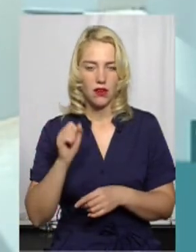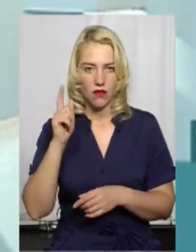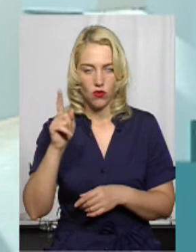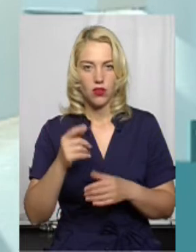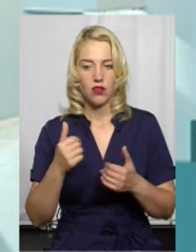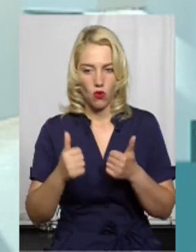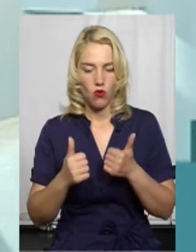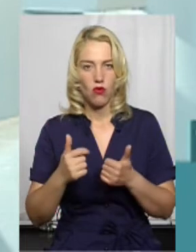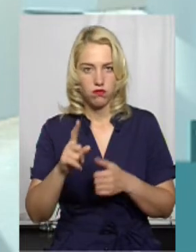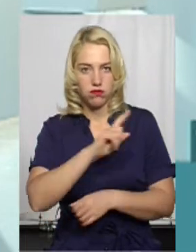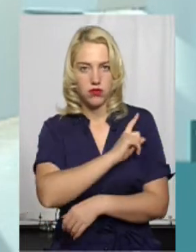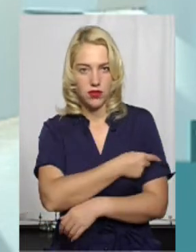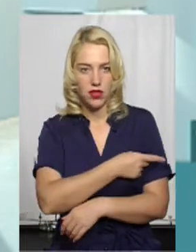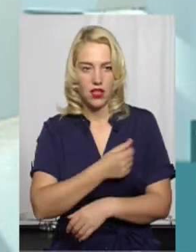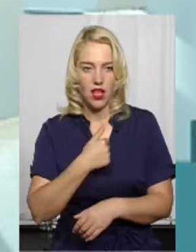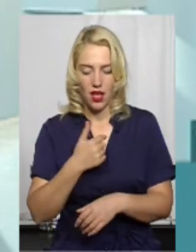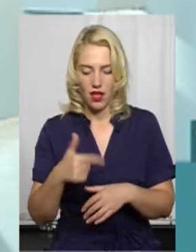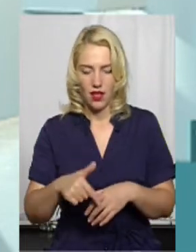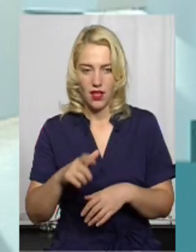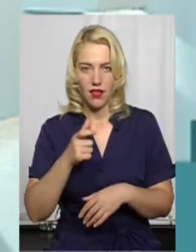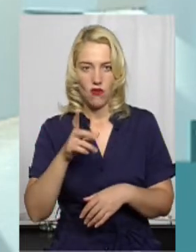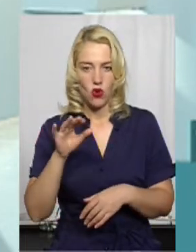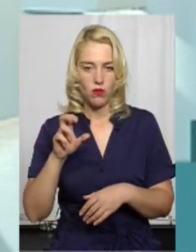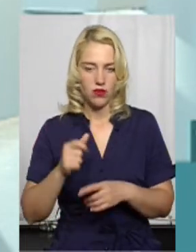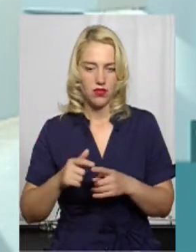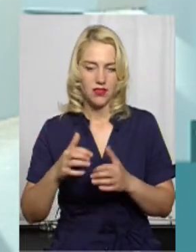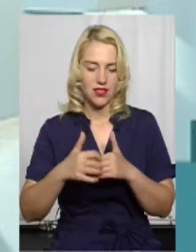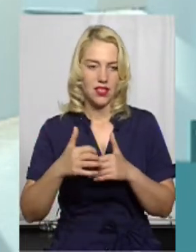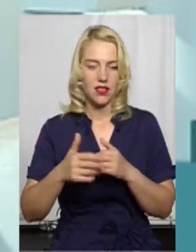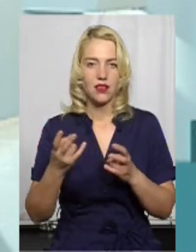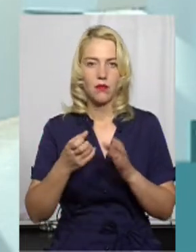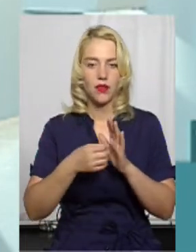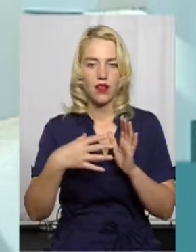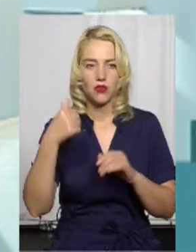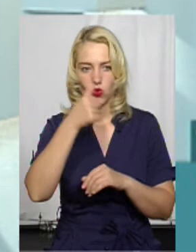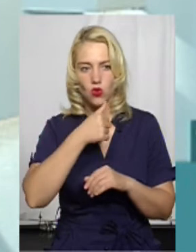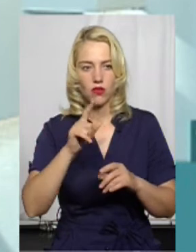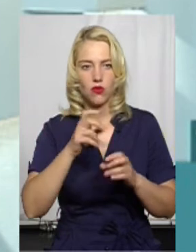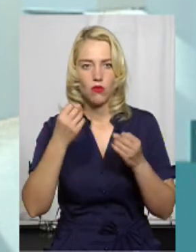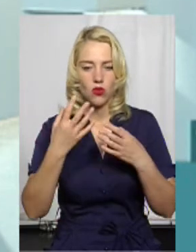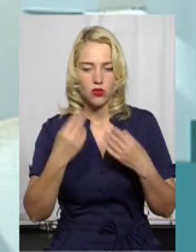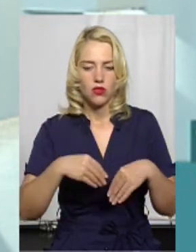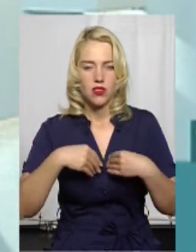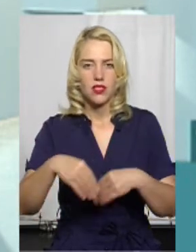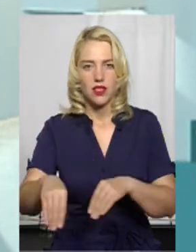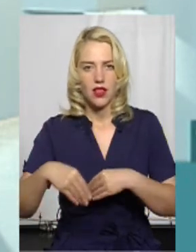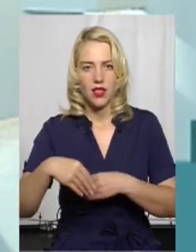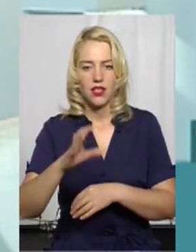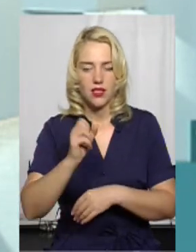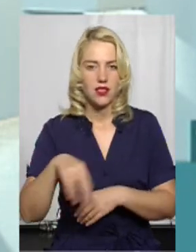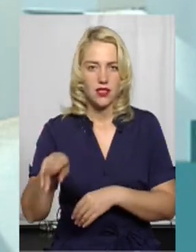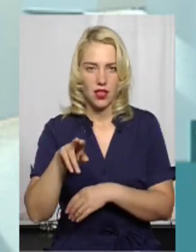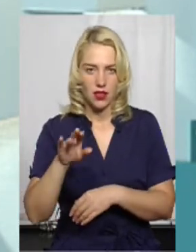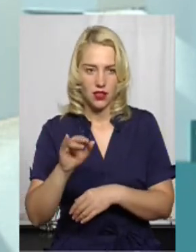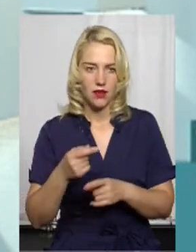наші конкуренти, а всередині країни потрібно нам років 15 висаджувати сади тими